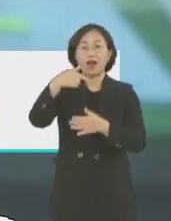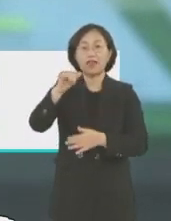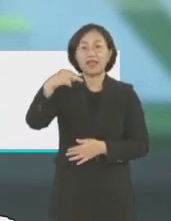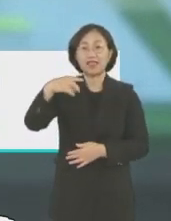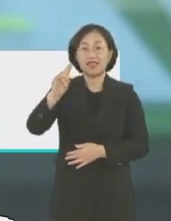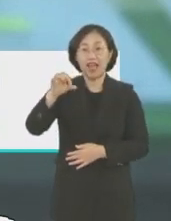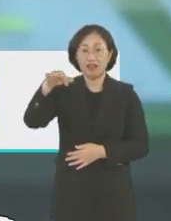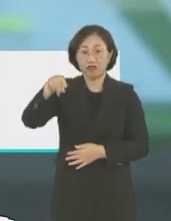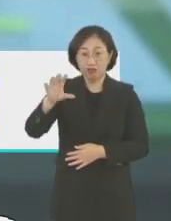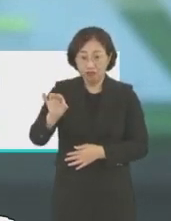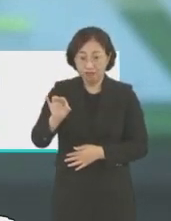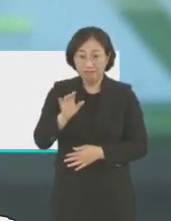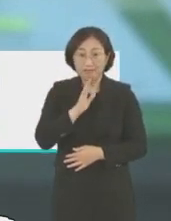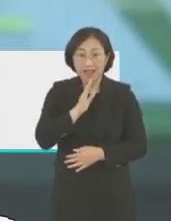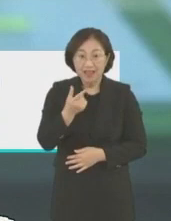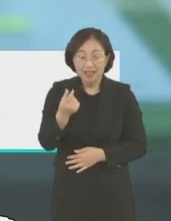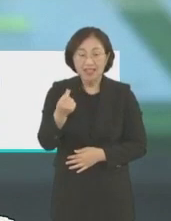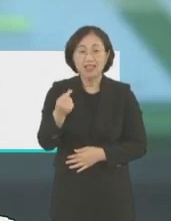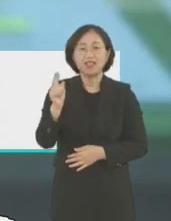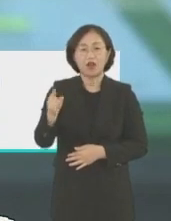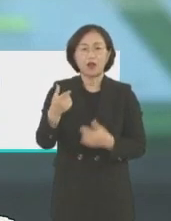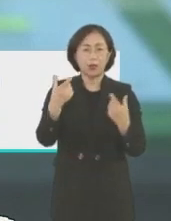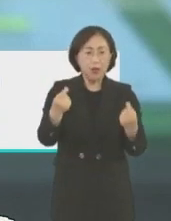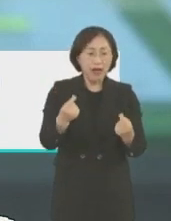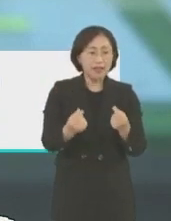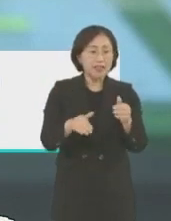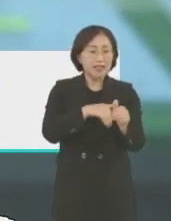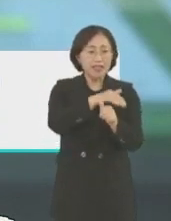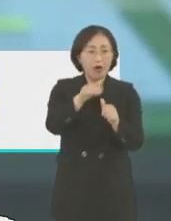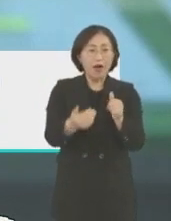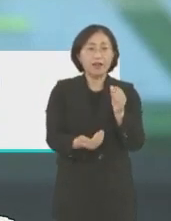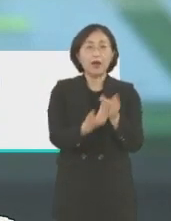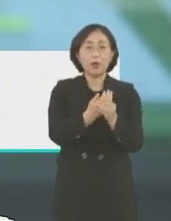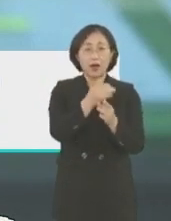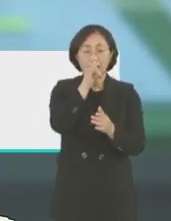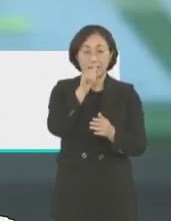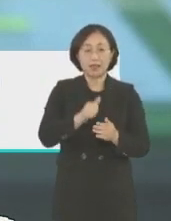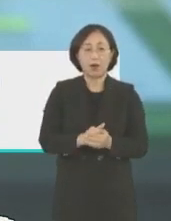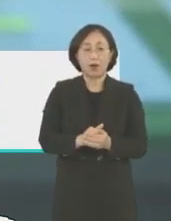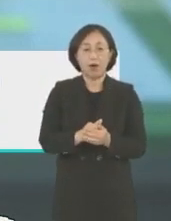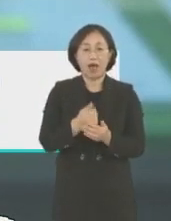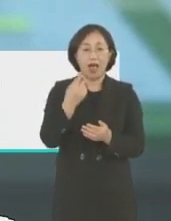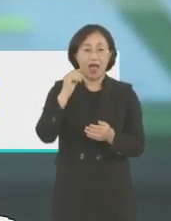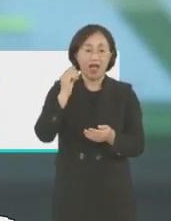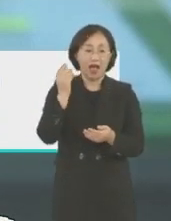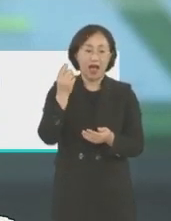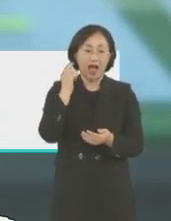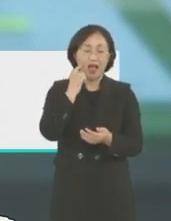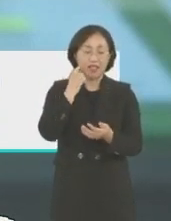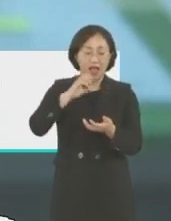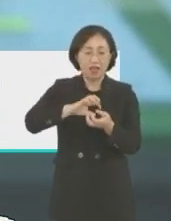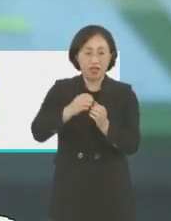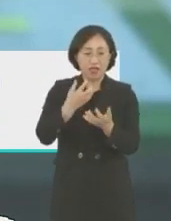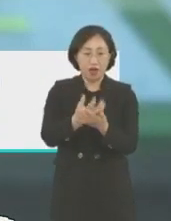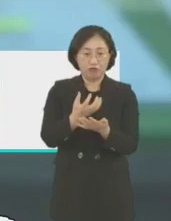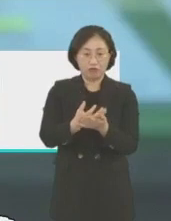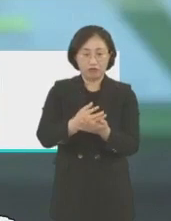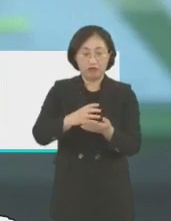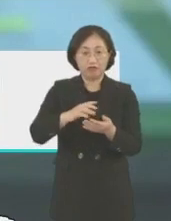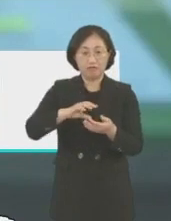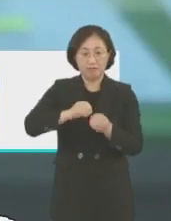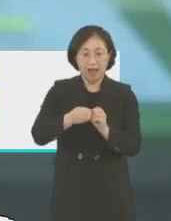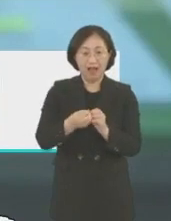가짜 박사 학위증과 어학 성적을 위조해 취업과 진하게 사용한 이들과 이들에게 각종 문서를